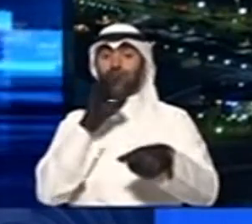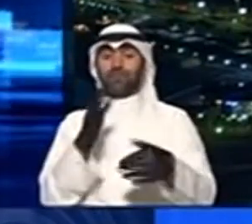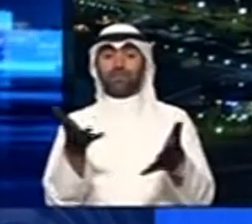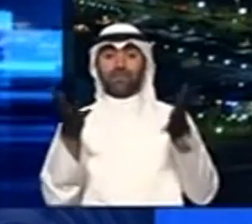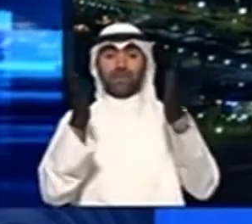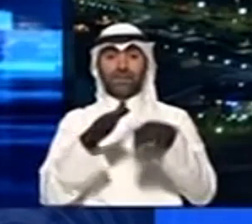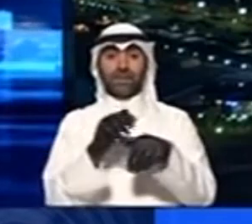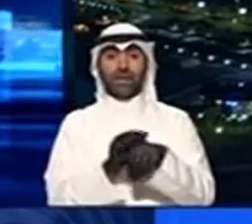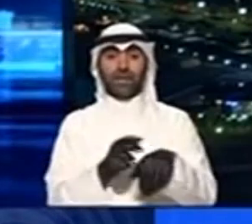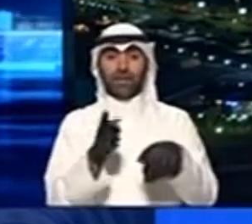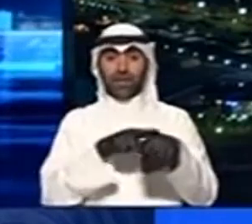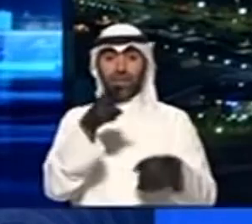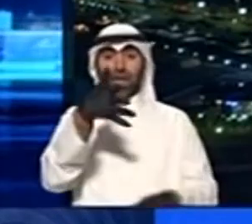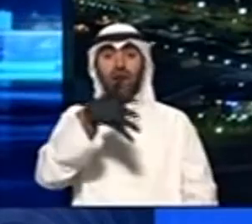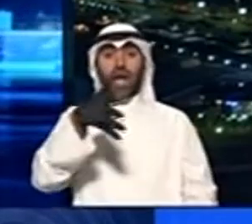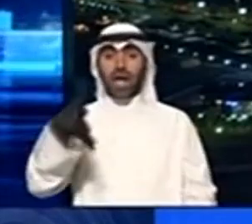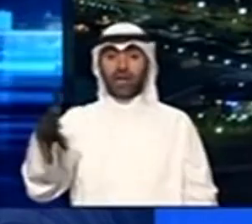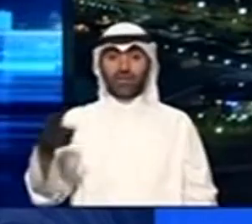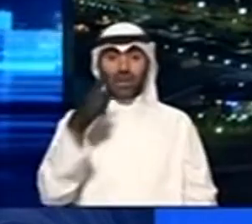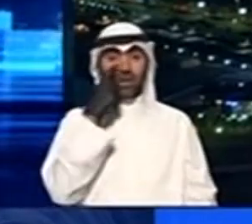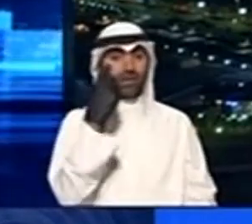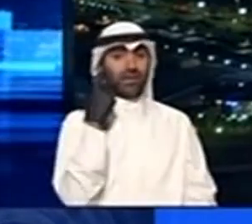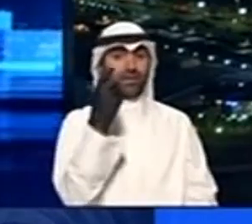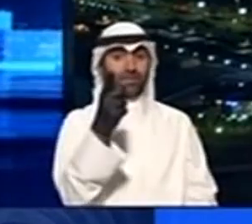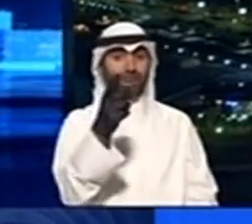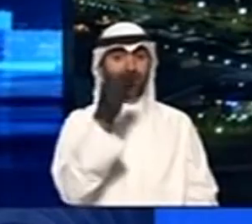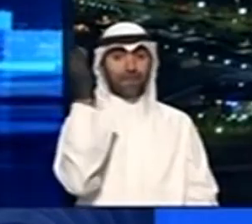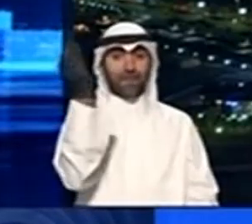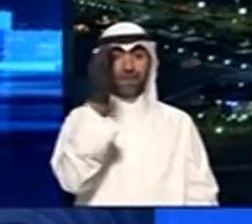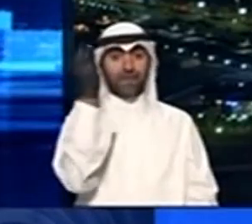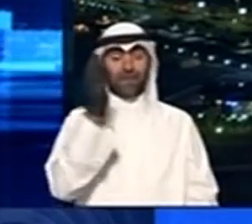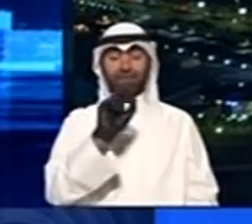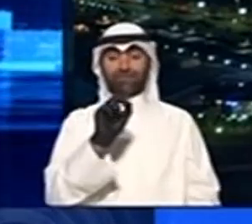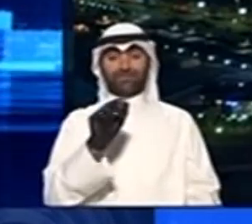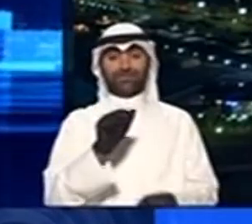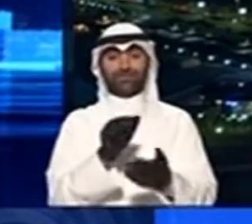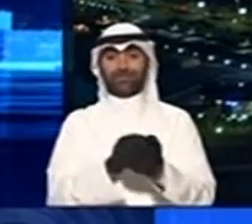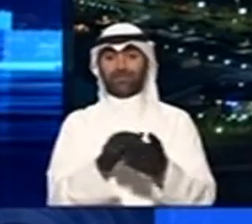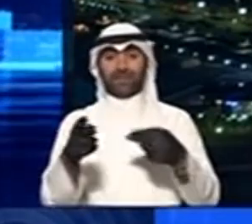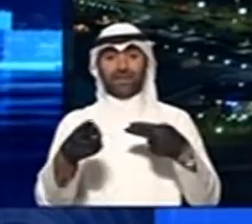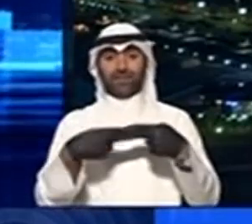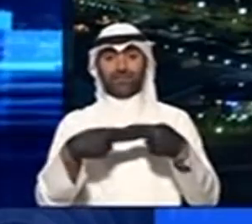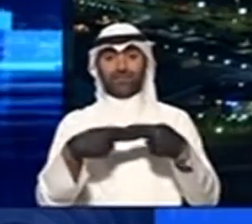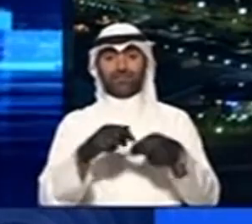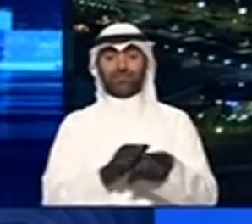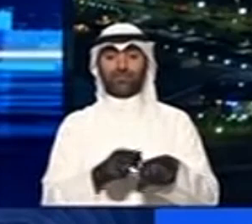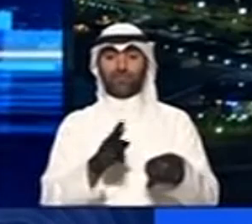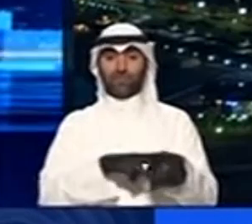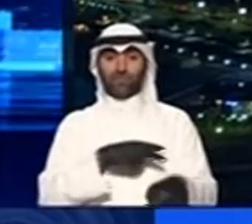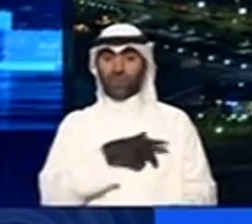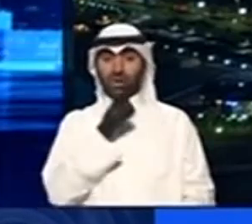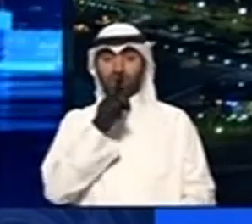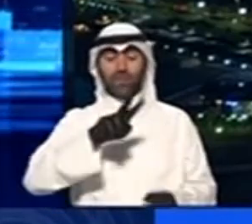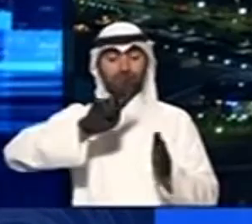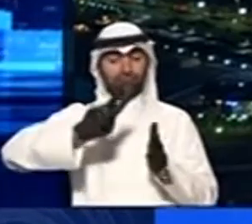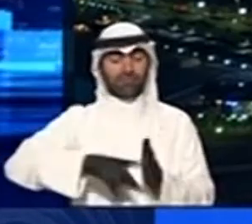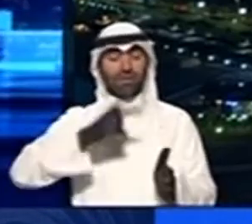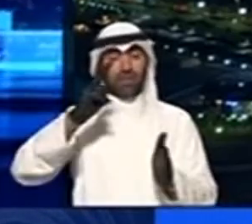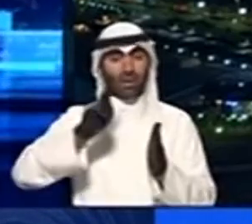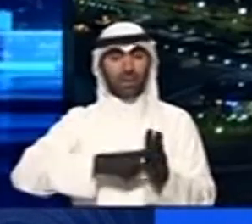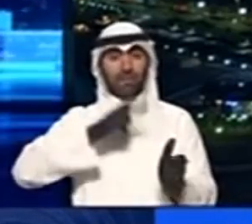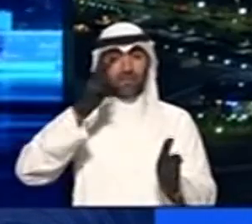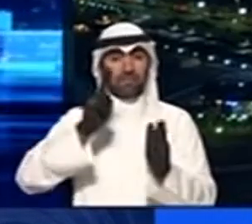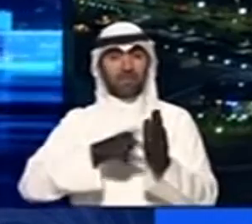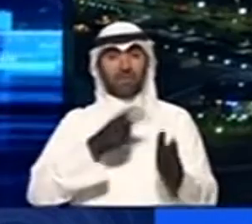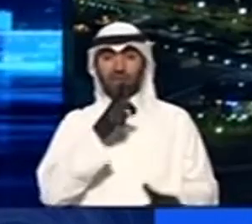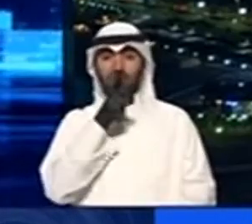عليها، ويجب أن لا تكون مرة وننساها. لا، التكرار يعني مطلوب حتى تصل بكل اللغات لكل